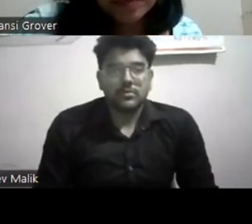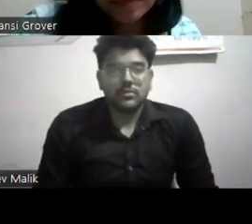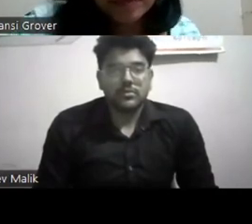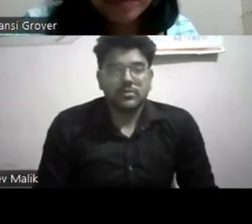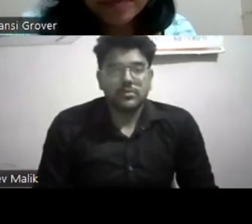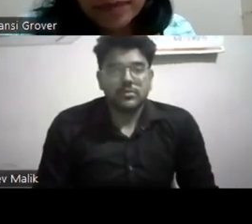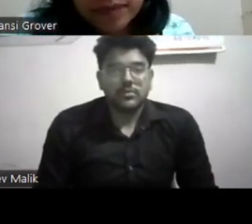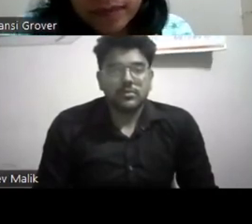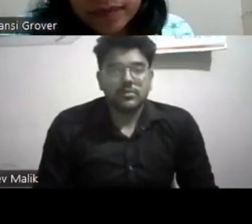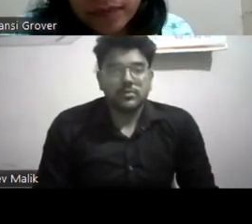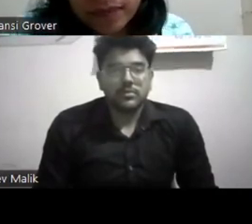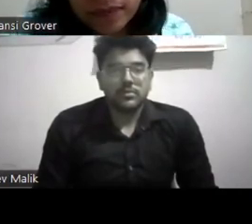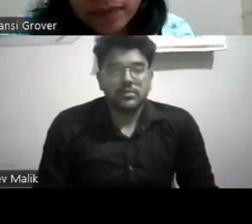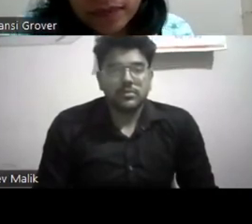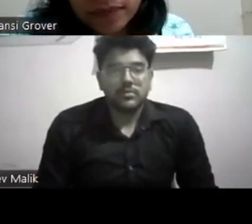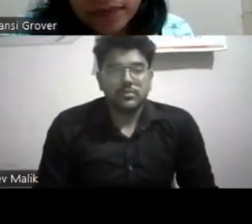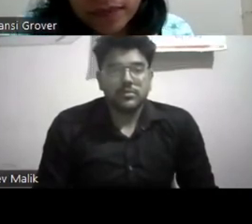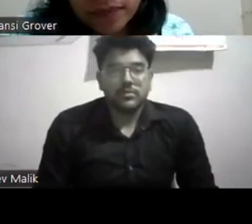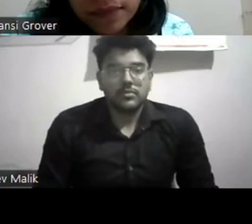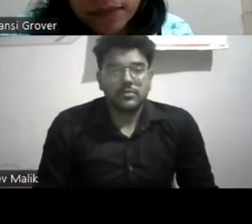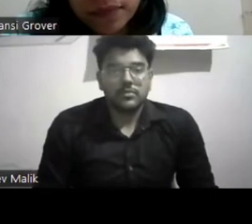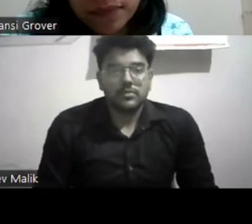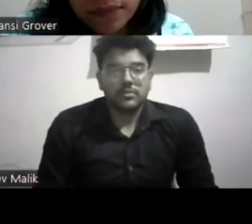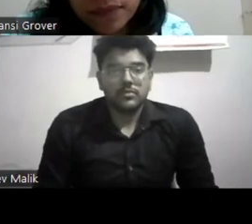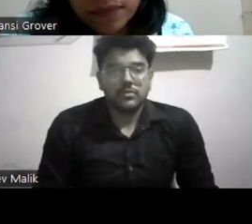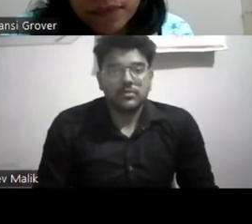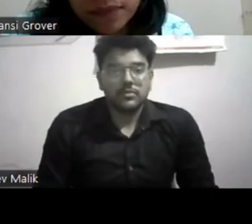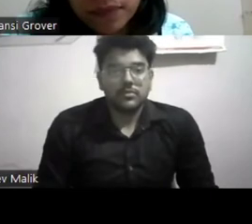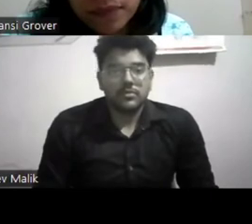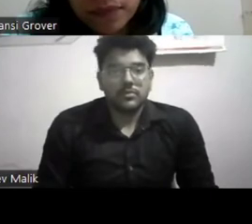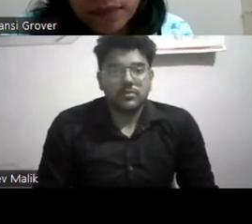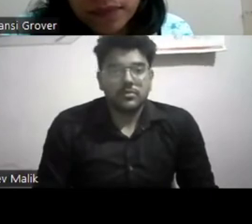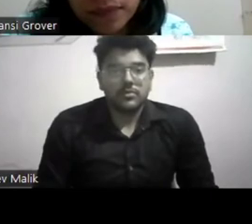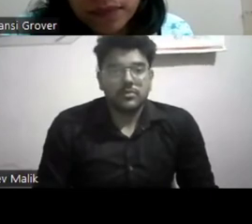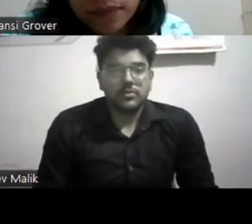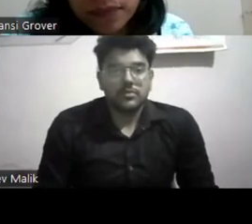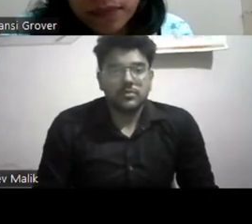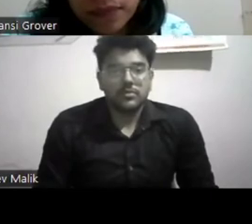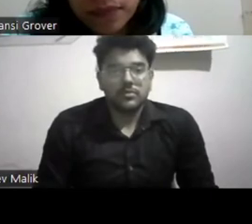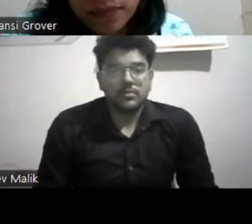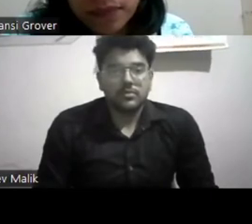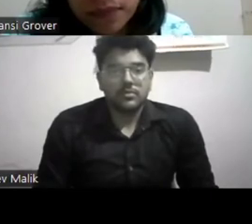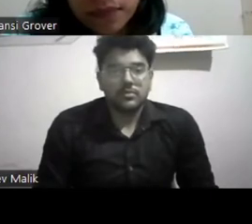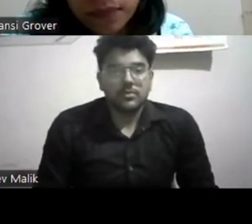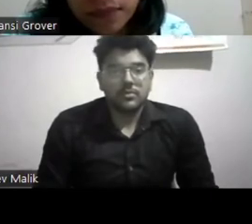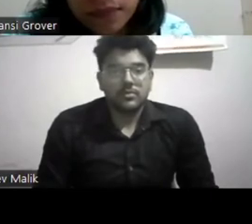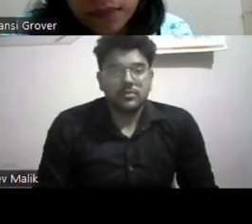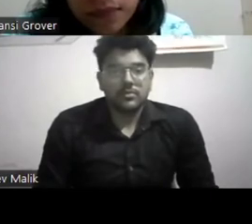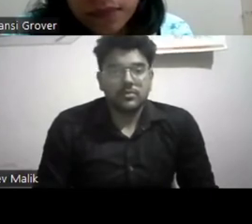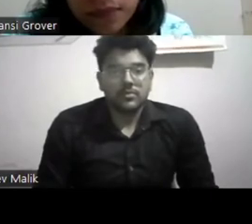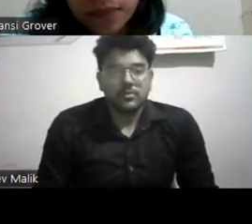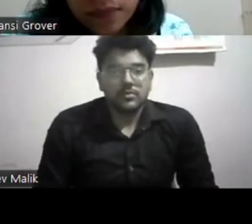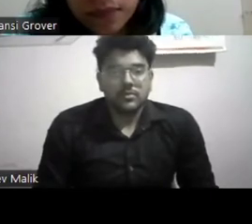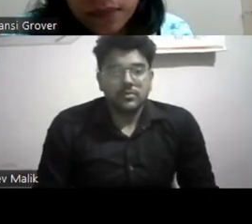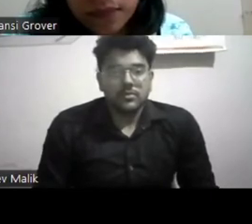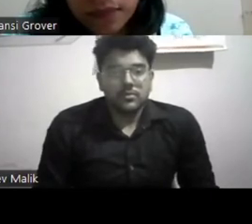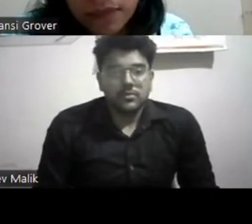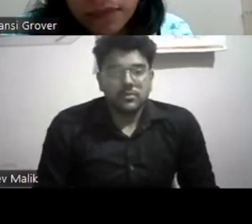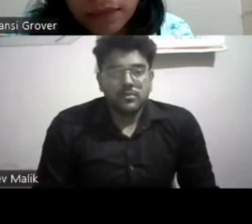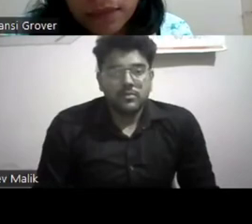पिंजर एक पागल पिंजर चीलों ने उसे भी नोच नोच कर खा लिया